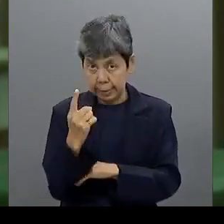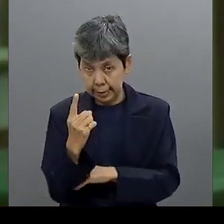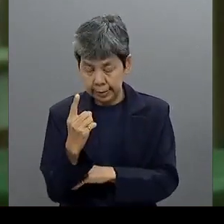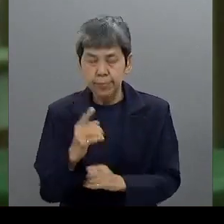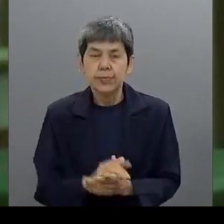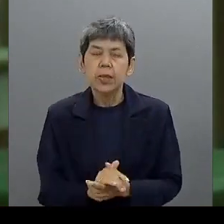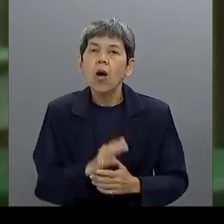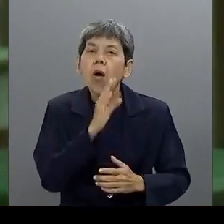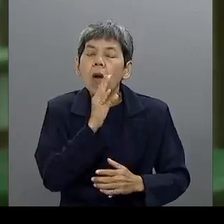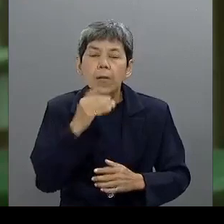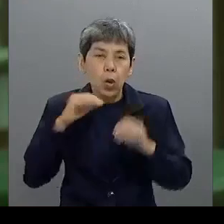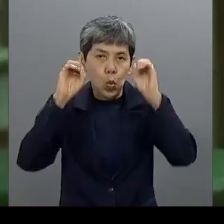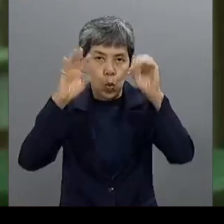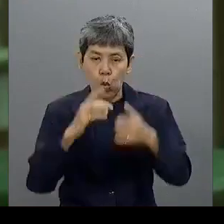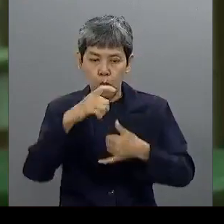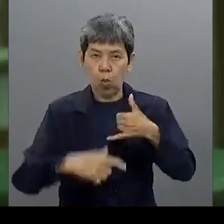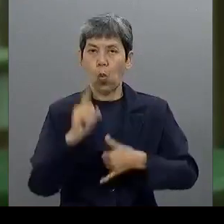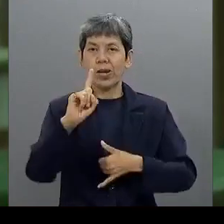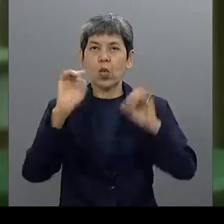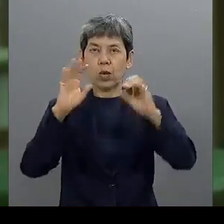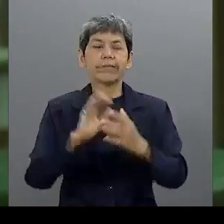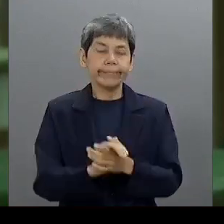ครูผู้สอนคนเดียวนะคะมันก็